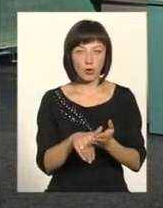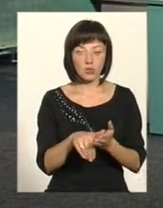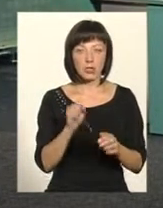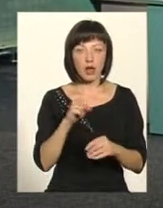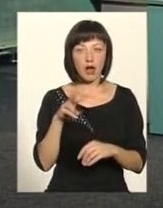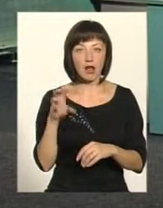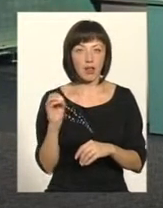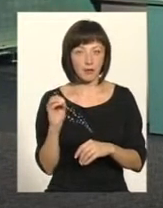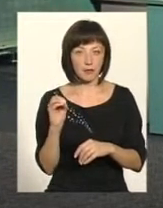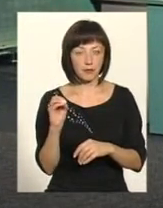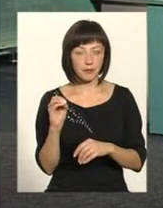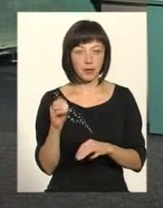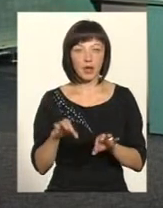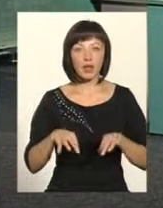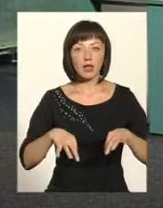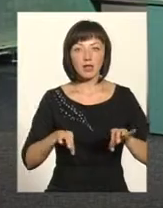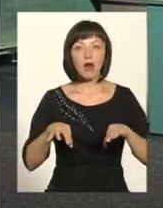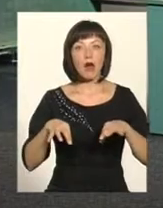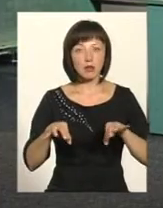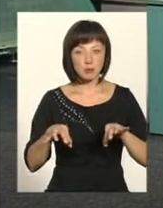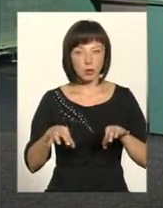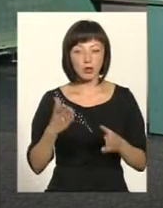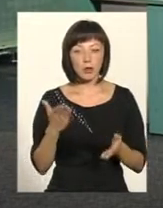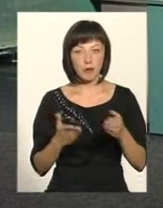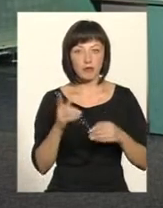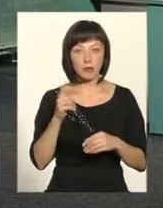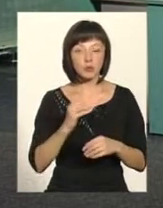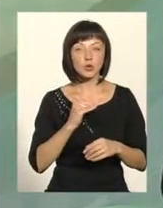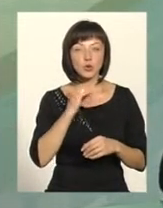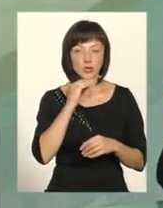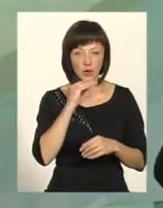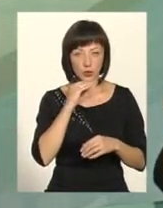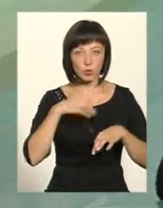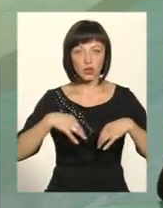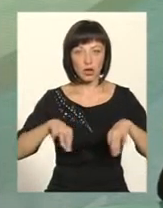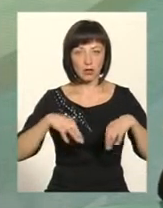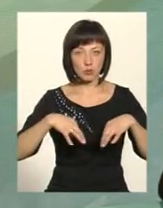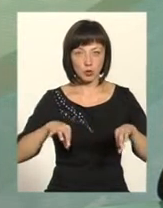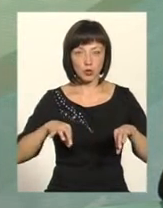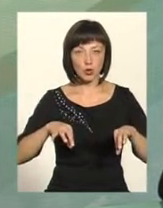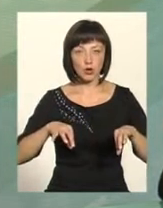Але транспорт, наскільки я знаю, напевно, там достатньо транспорту,